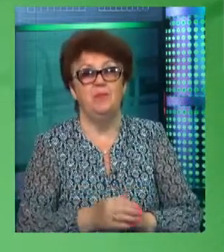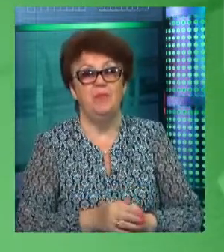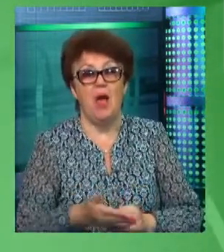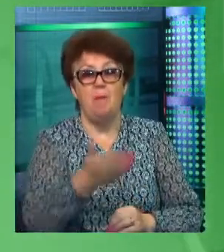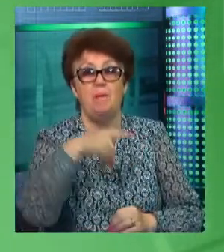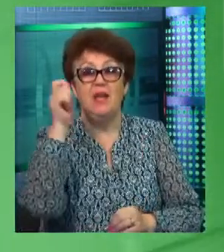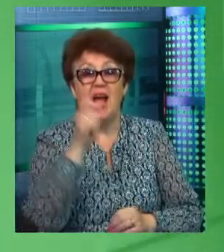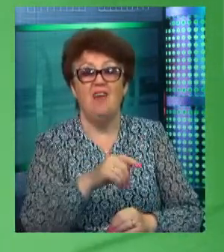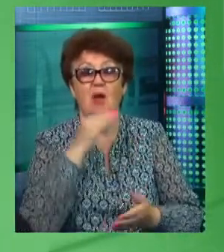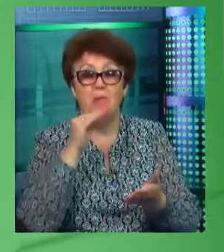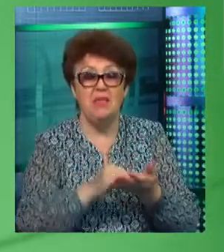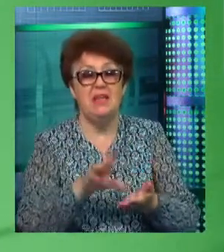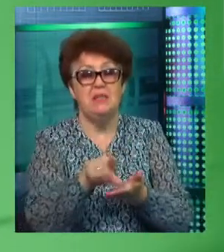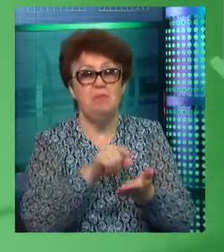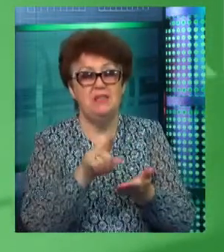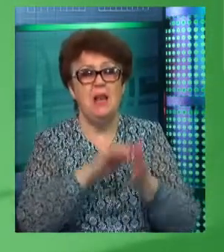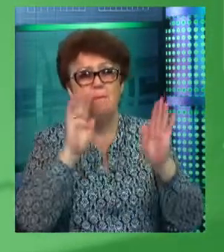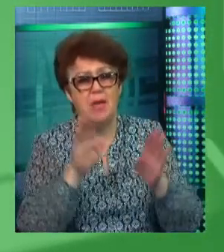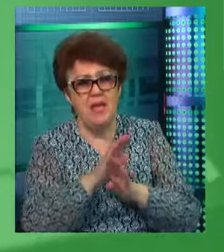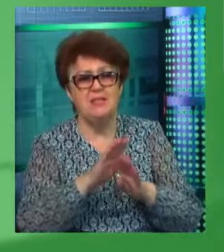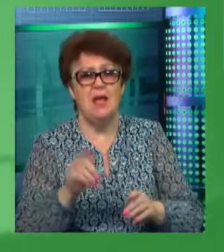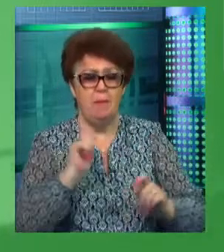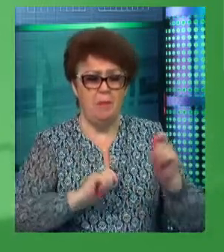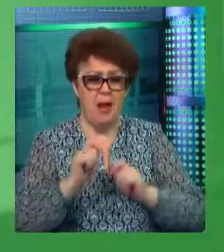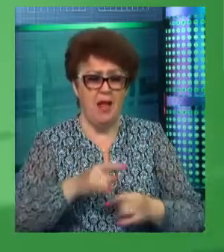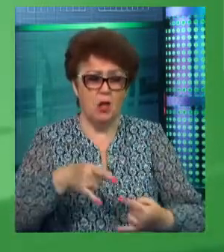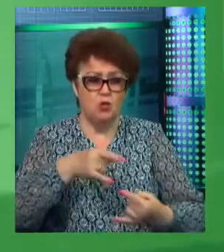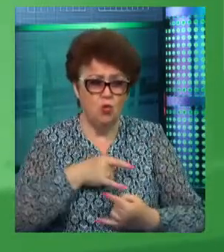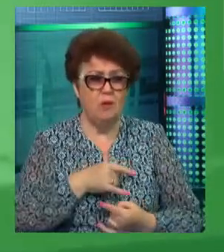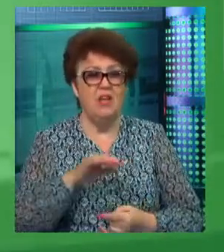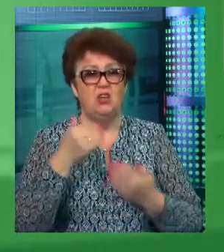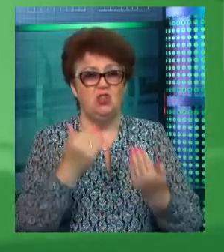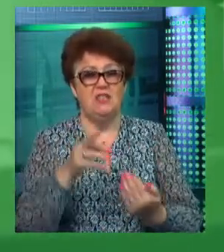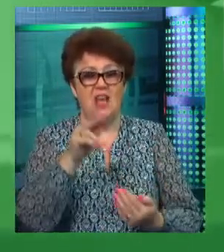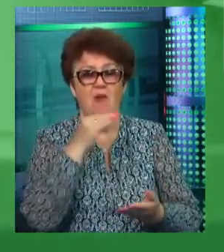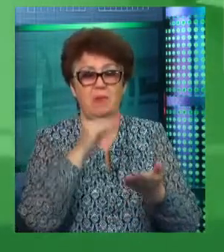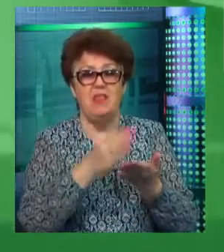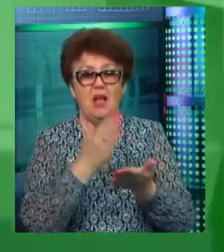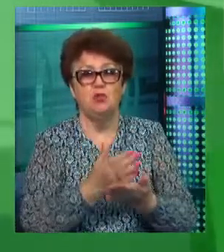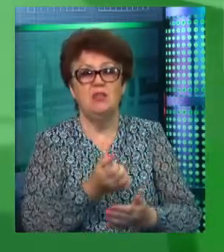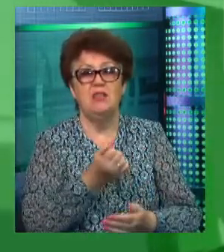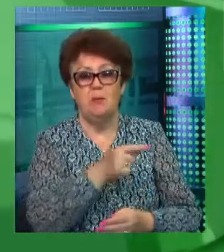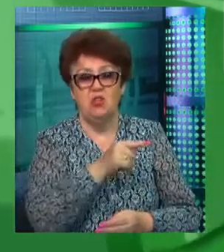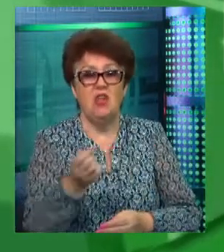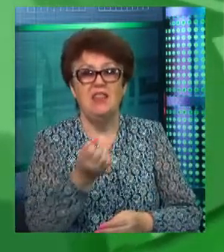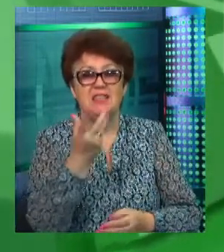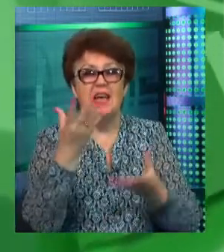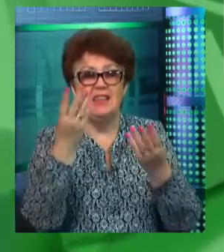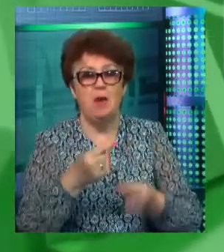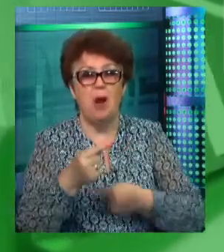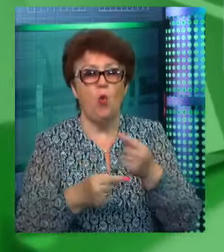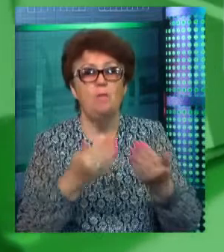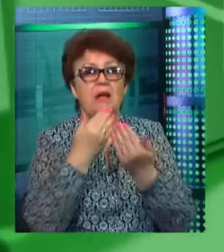питер записывали песни и примеряли костюмы и прямо сейчас я нахожусь в питере на протяжении нескольких дней у нас проходит